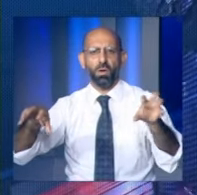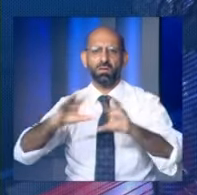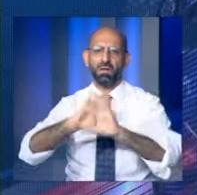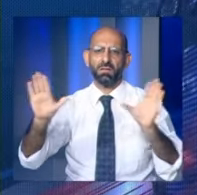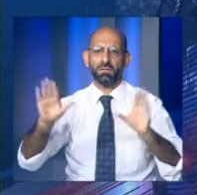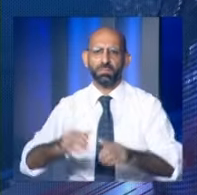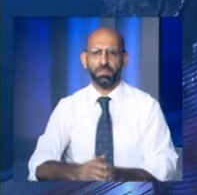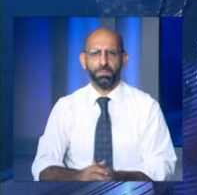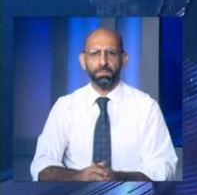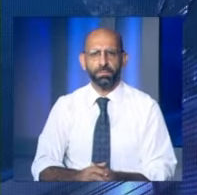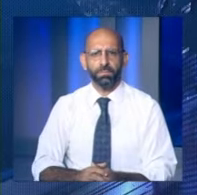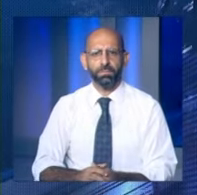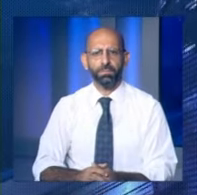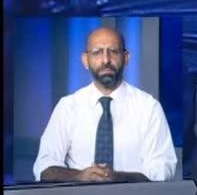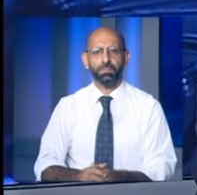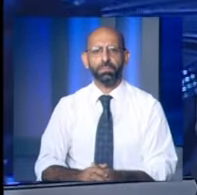حل الدولتين.